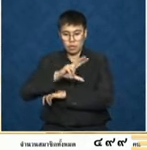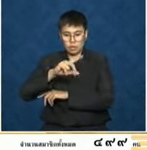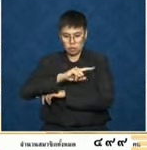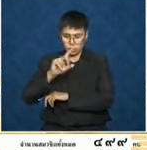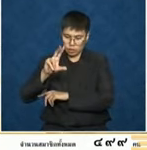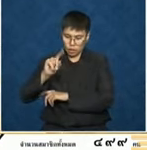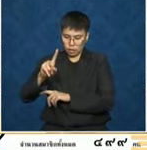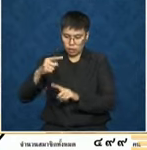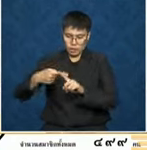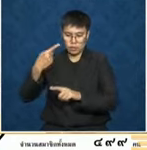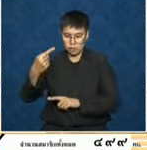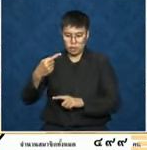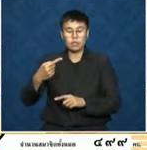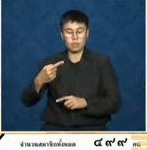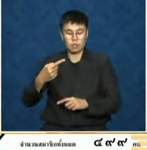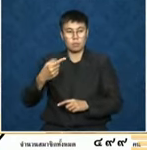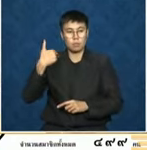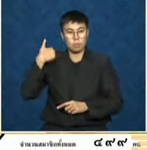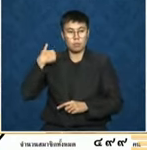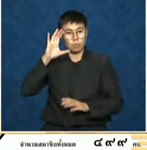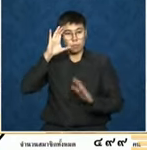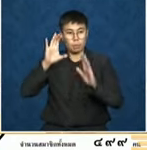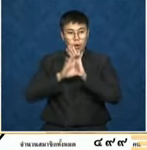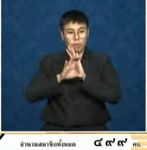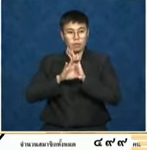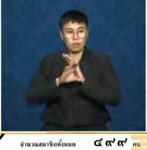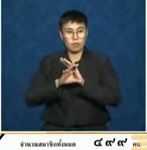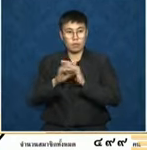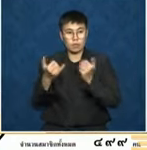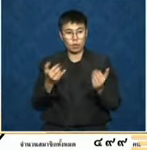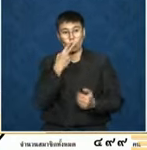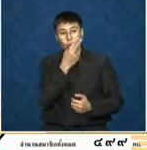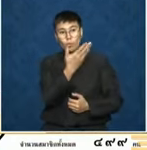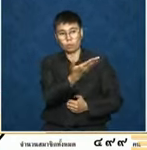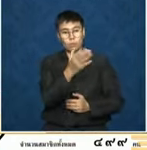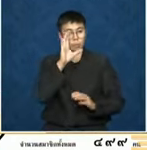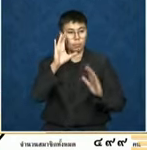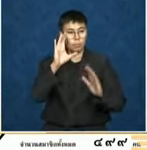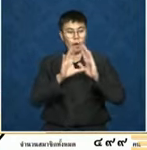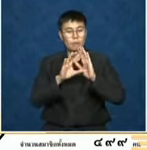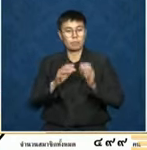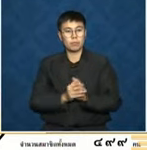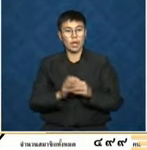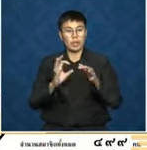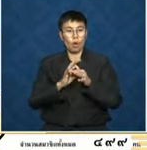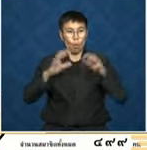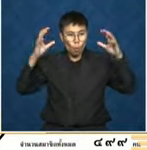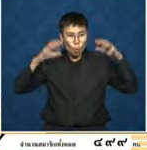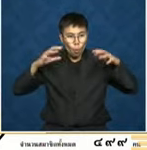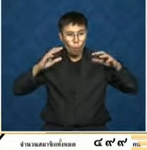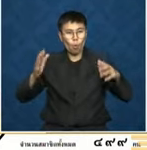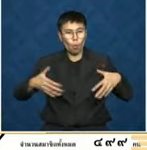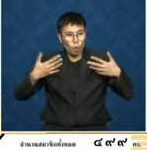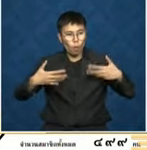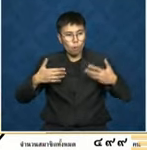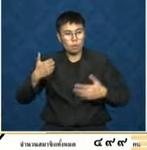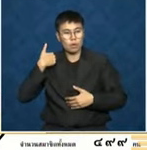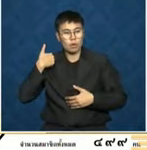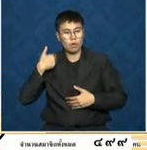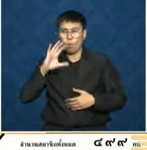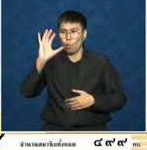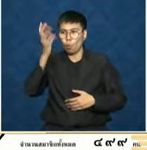อีกปัจจัยหนึ่งนะครับความจริงมีสไลด์นะครับฝ่ายโสดสามารถเอาขึ้นได้เลยนะครับกับเรื่องฤดูกาลนะครับแต่ฤดูกาลก็แตกต่างกันไปบนโลกใบ